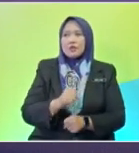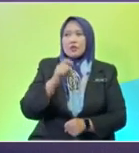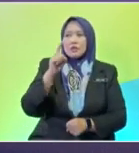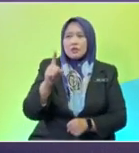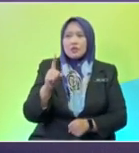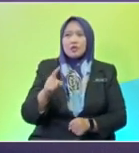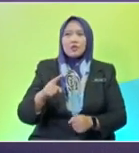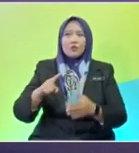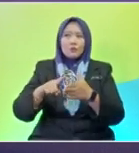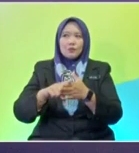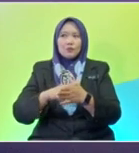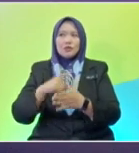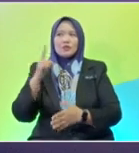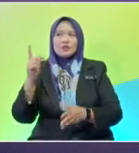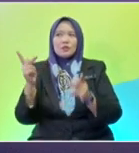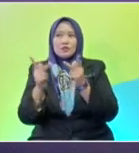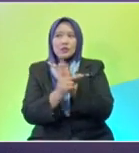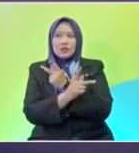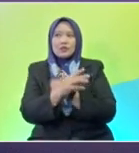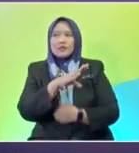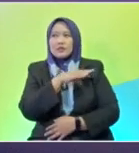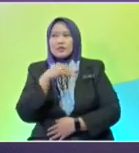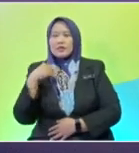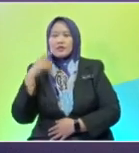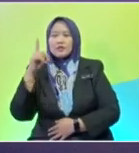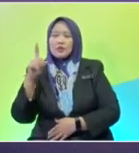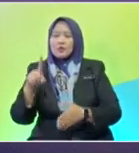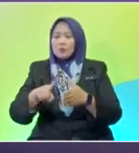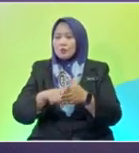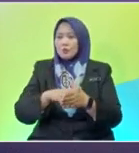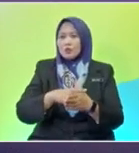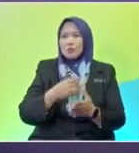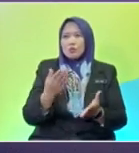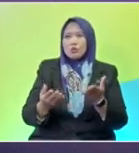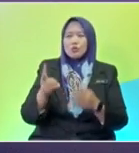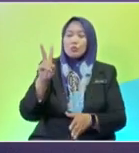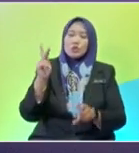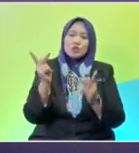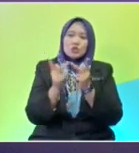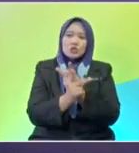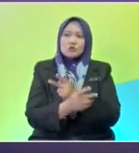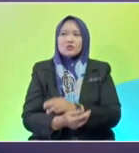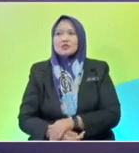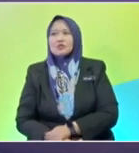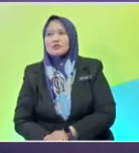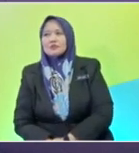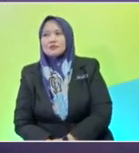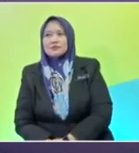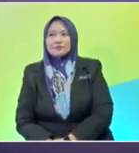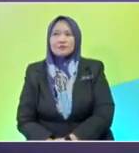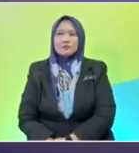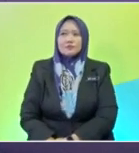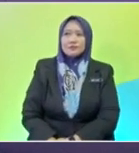Baiklah itulah dia murid-murid nah kita tidak tahu apa dia makanan yang tidak bekas ya dan juga makanan bekas ya nah jadi jangan ditentukan